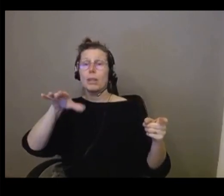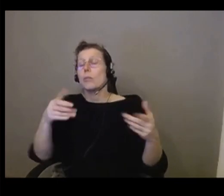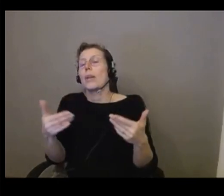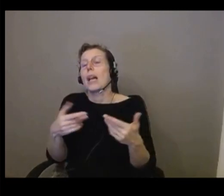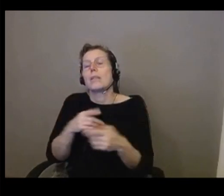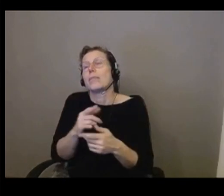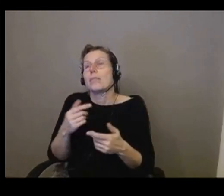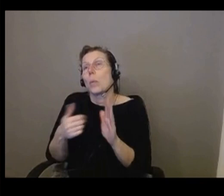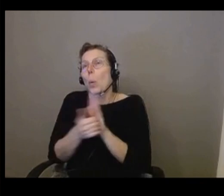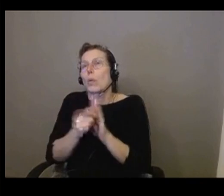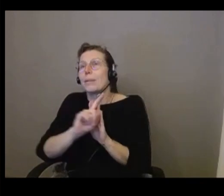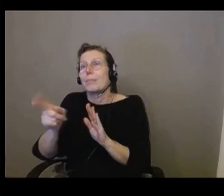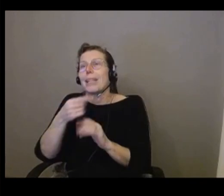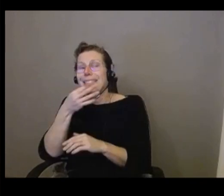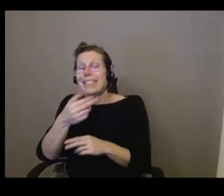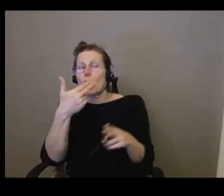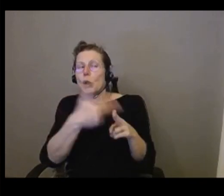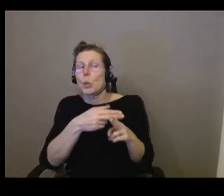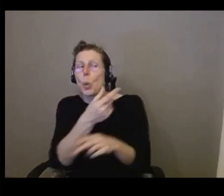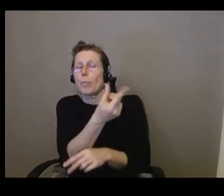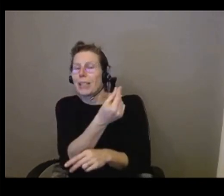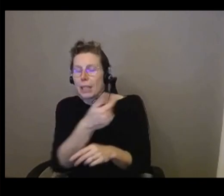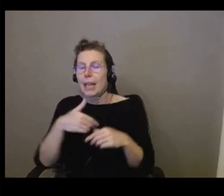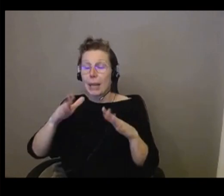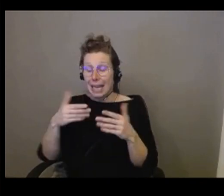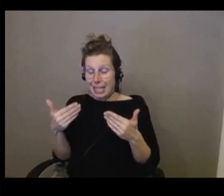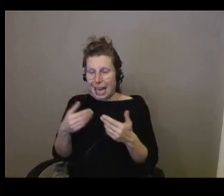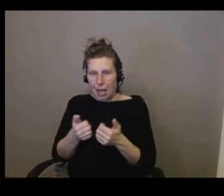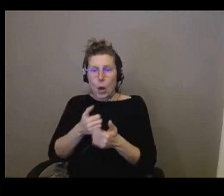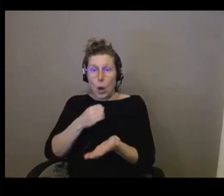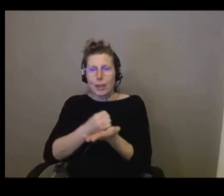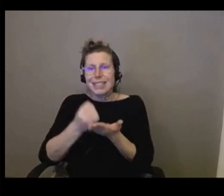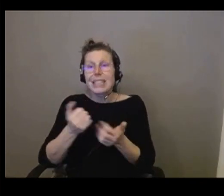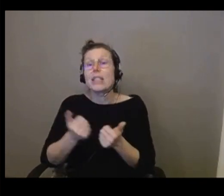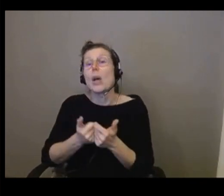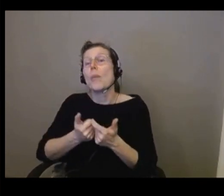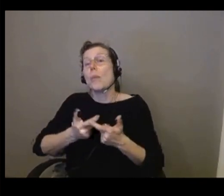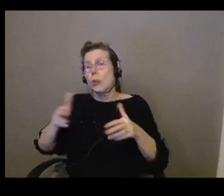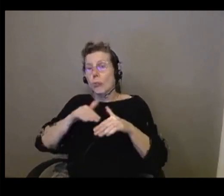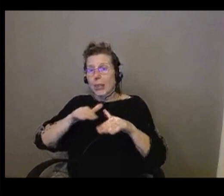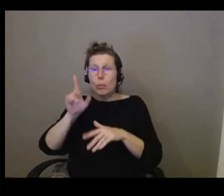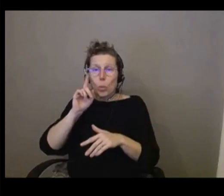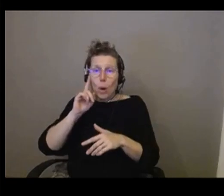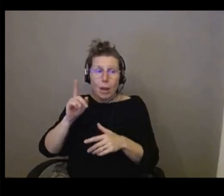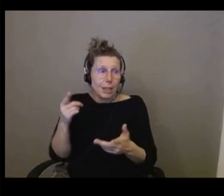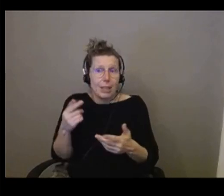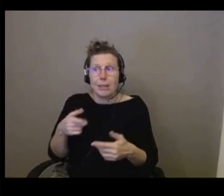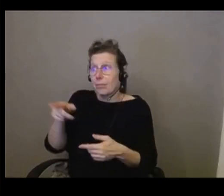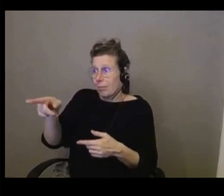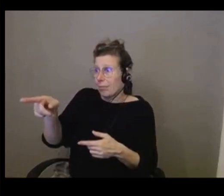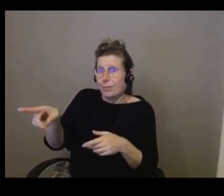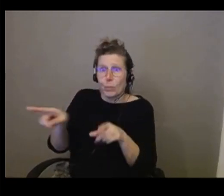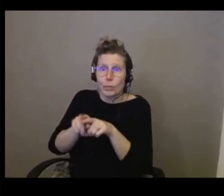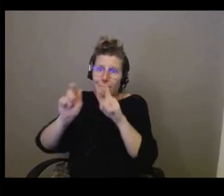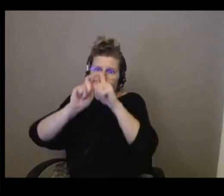autour de la marchabilité, en se disant que notre voyageur, il est aussi piéton et il a aussi besoin d'avoir des informations fiables entre 2 modes